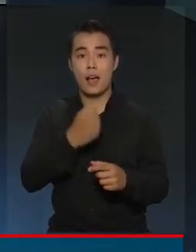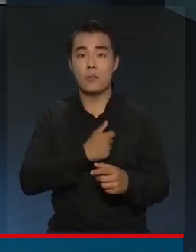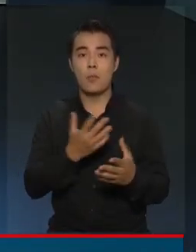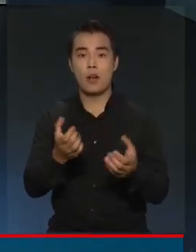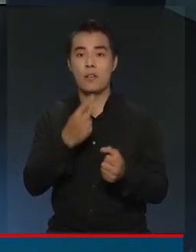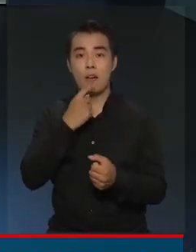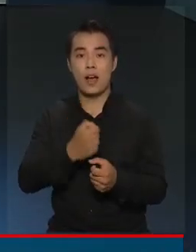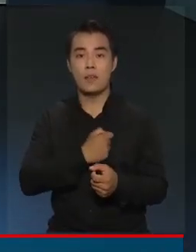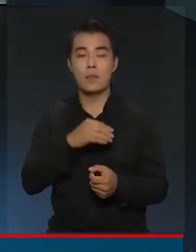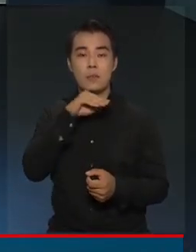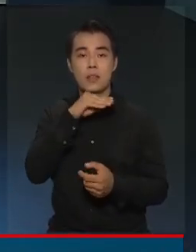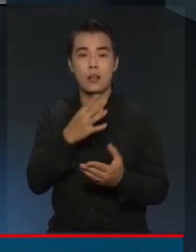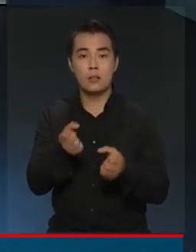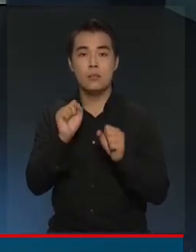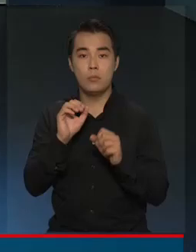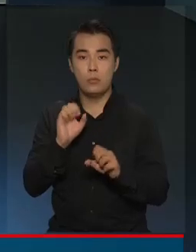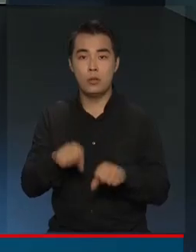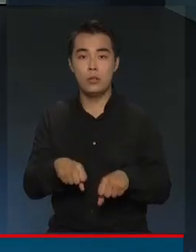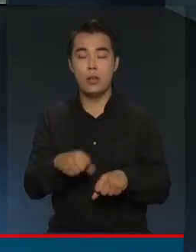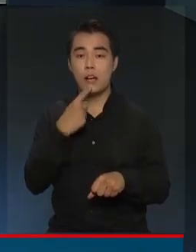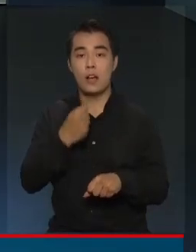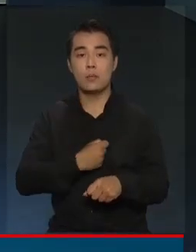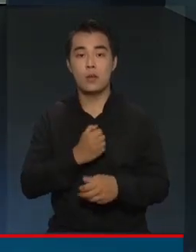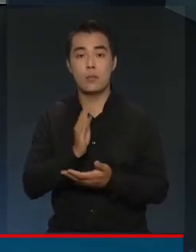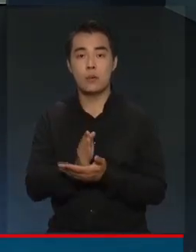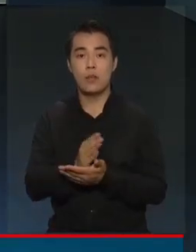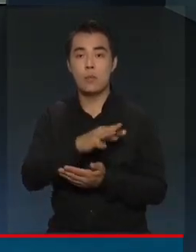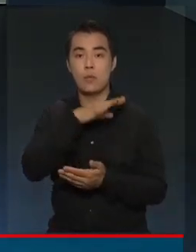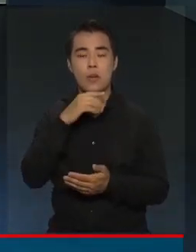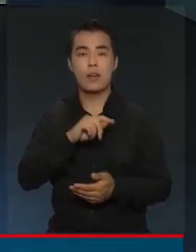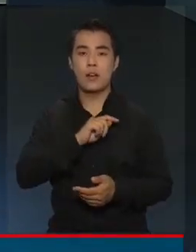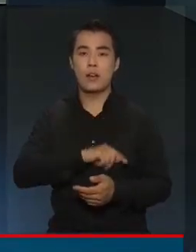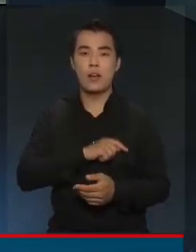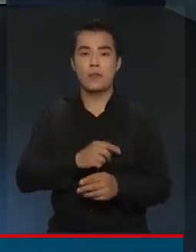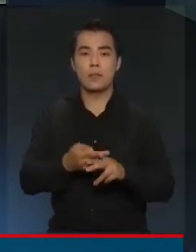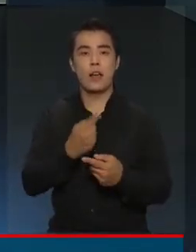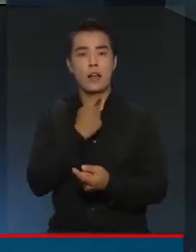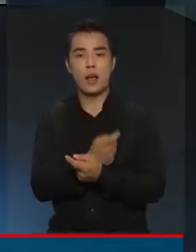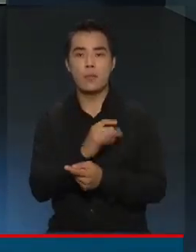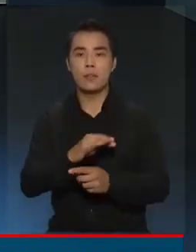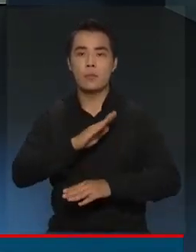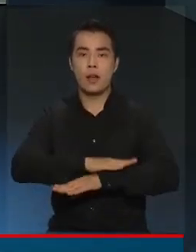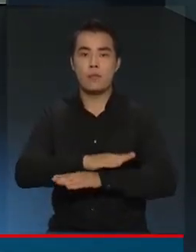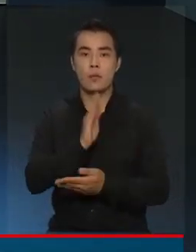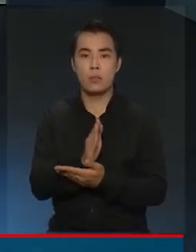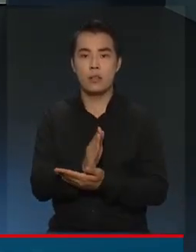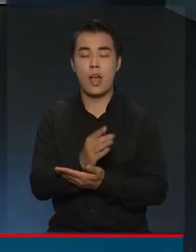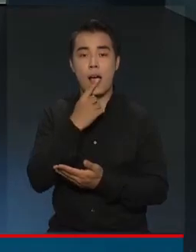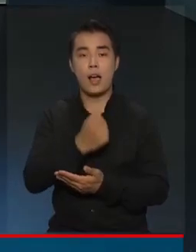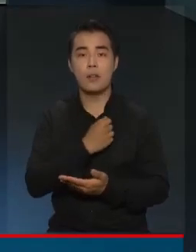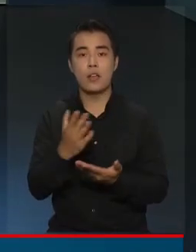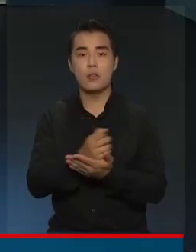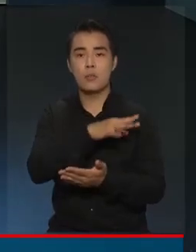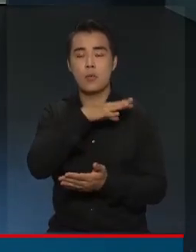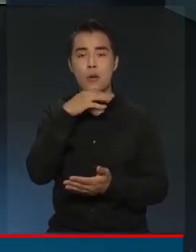получит военную специальность. В армии он станет мужественным, храбрым, сильным и дисциплинированным. В армии он найдет